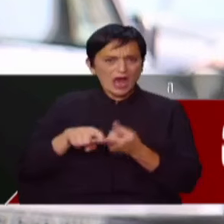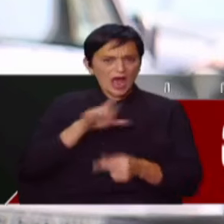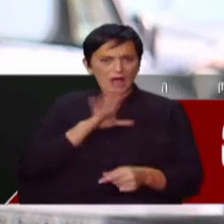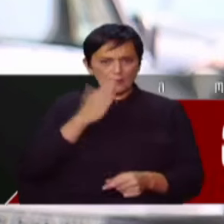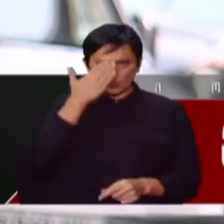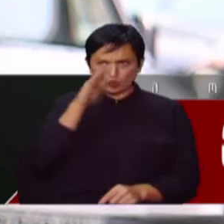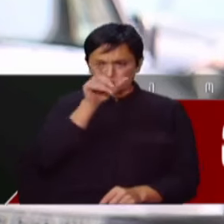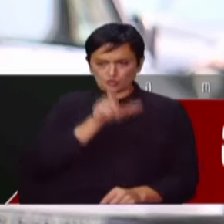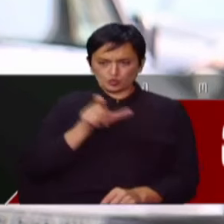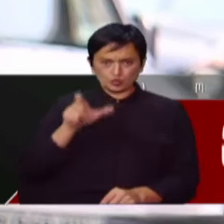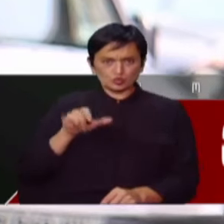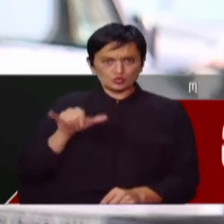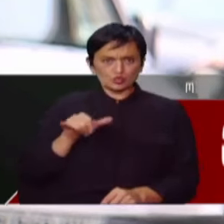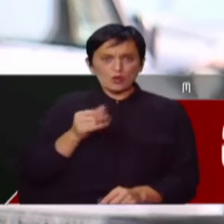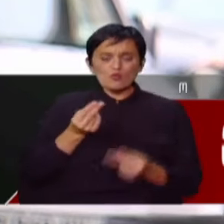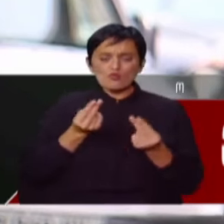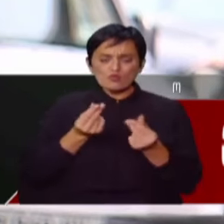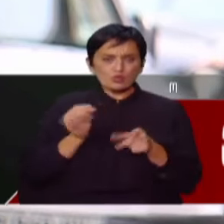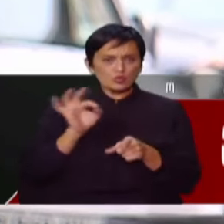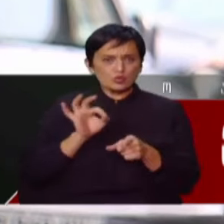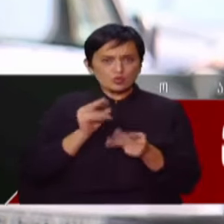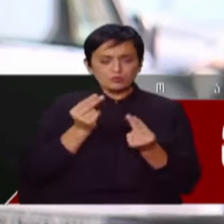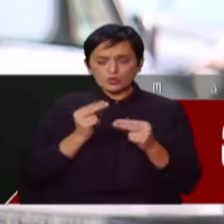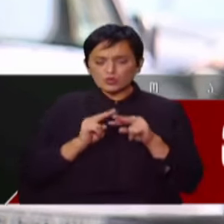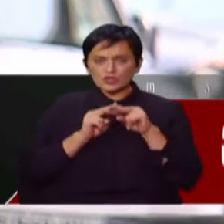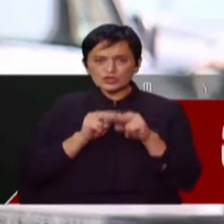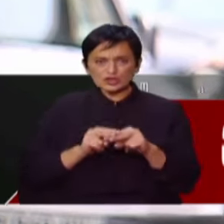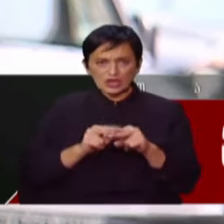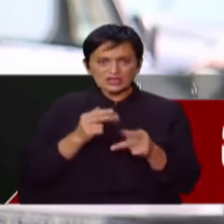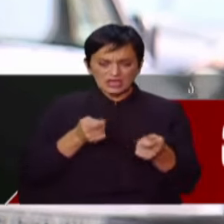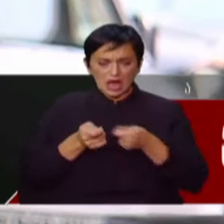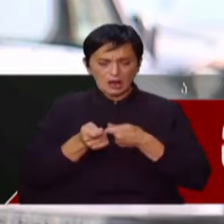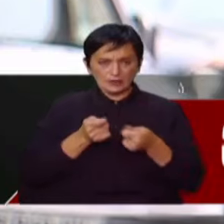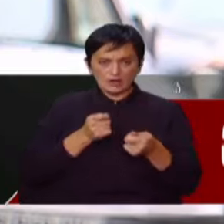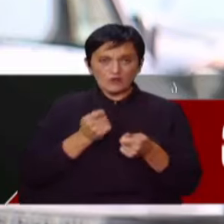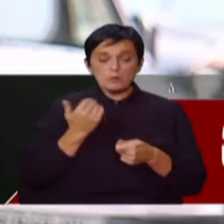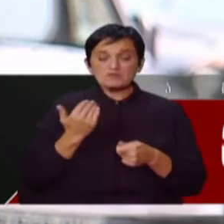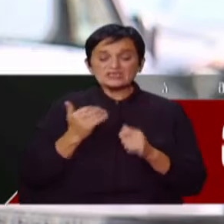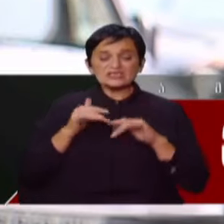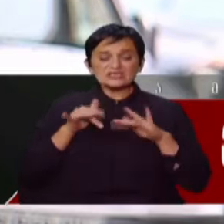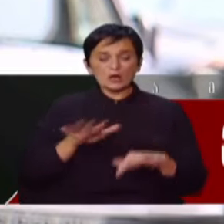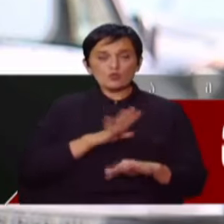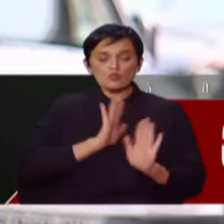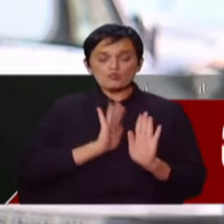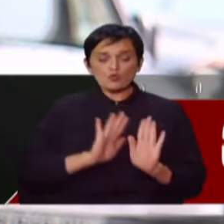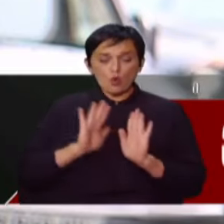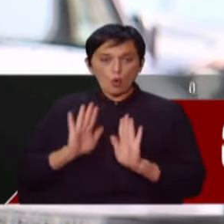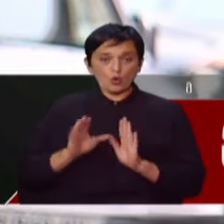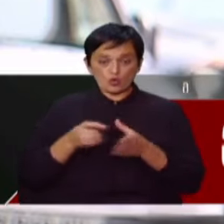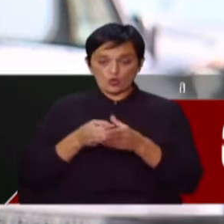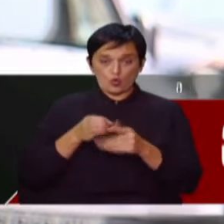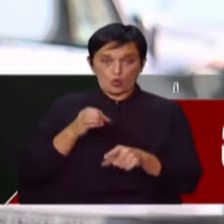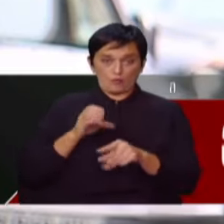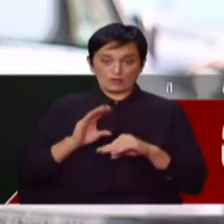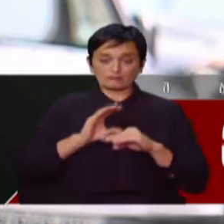უცხოელ კლიენტთან, არანაირ ფულთან, ფულის ჩარიცხვებთან და განკარგვებთან. მისი საქმიანობა იყო მხოლოდ და მხოლოდ ამ კომპანიაში